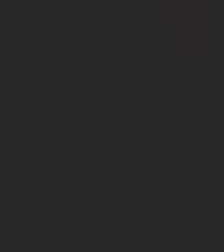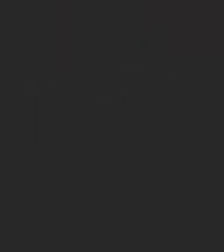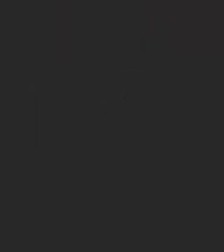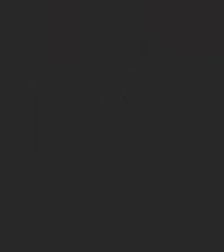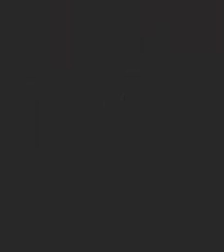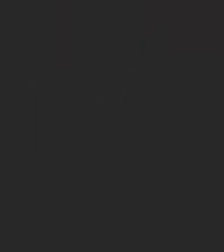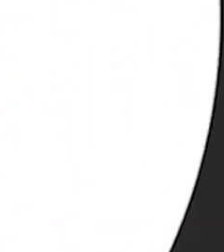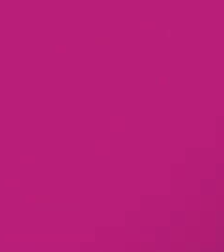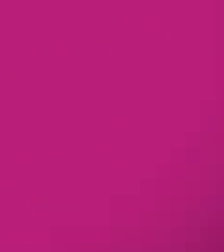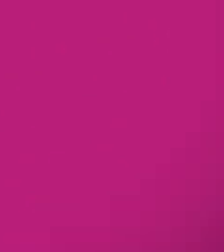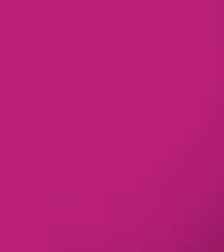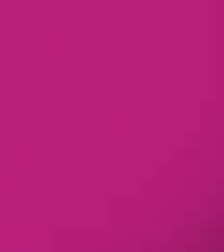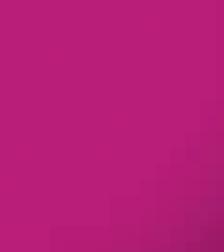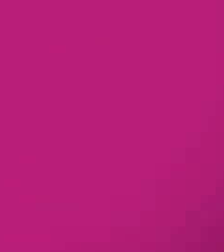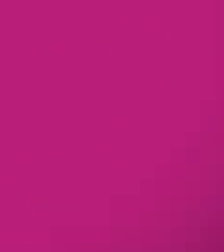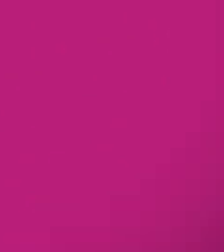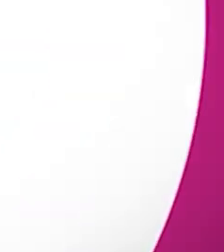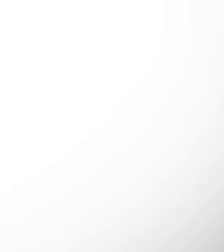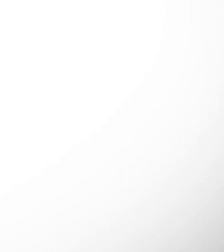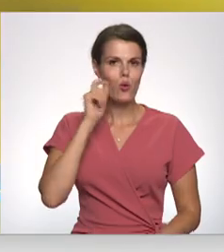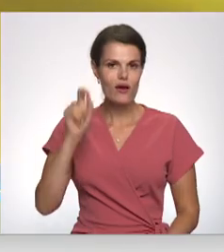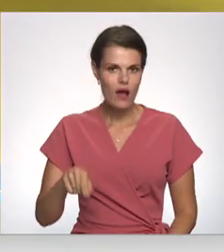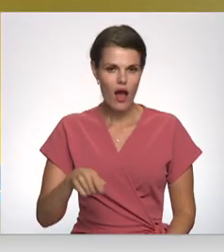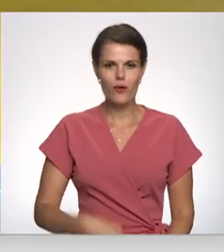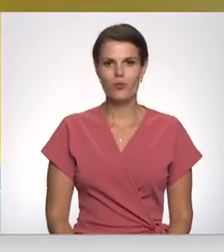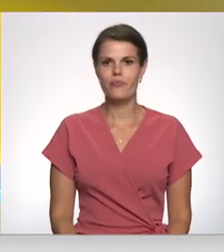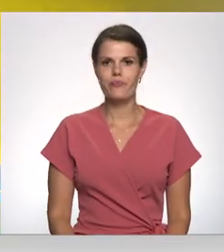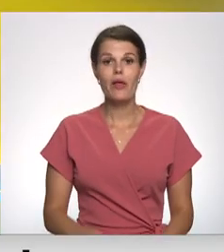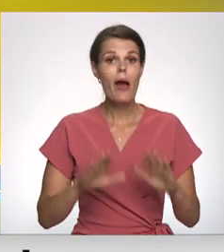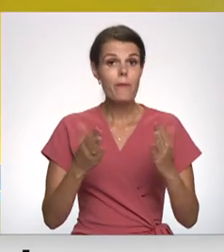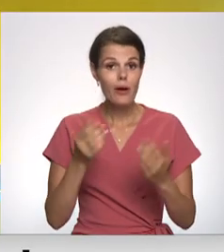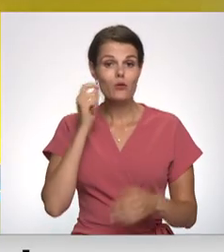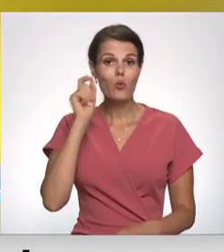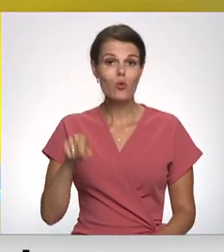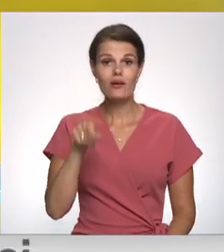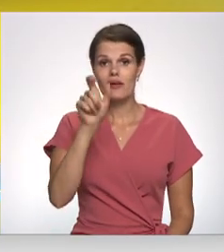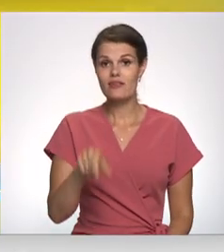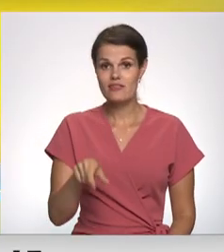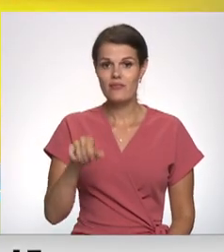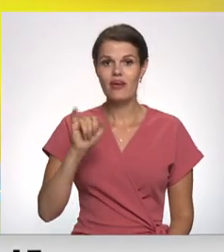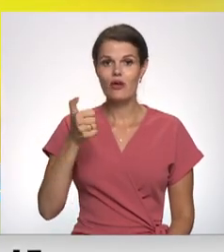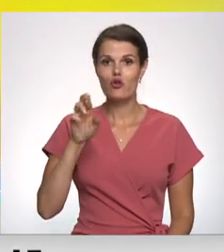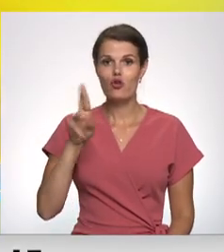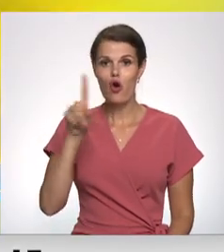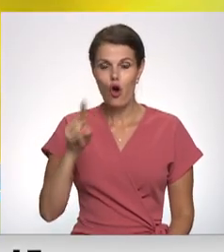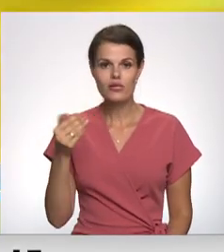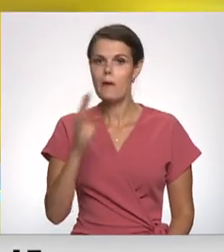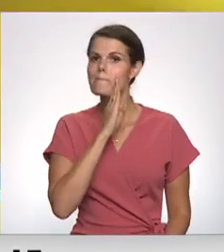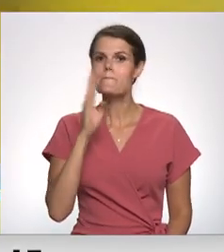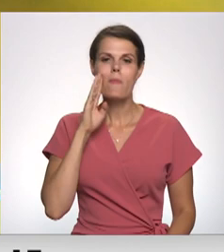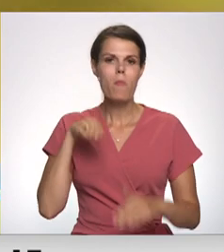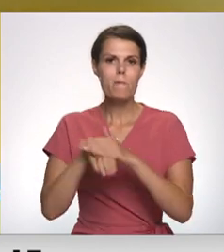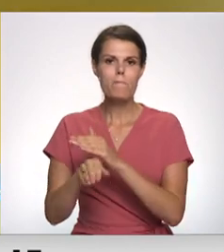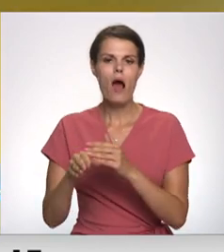Re, viss ēters ir te! Bet Ukrainas iedzīvotājs Igors un viņa māte patvērumu